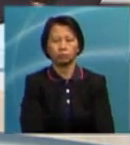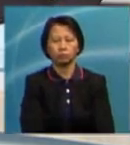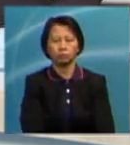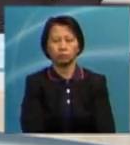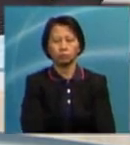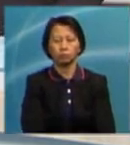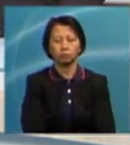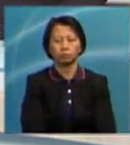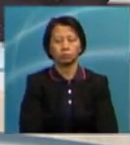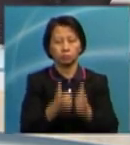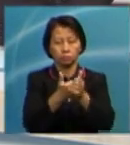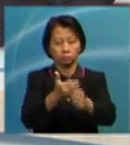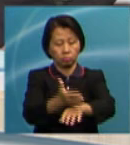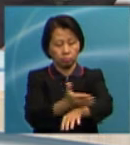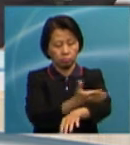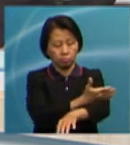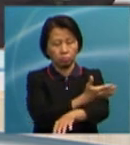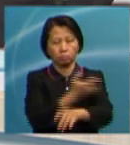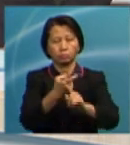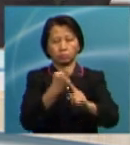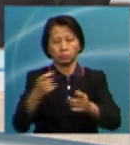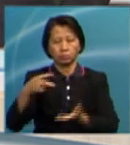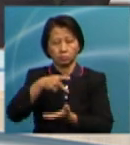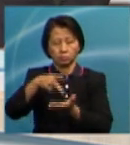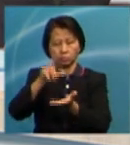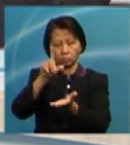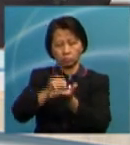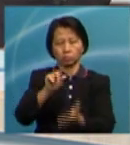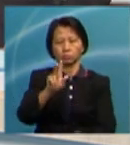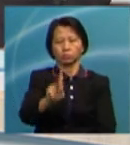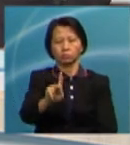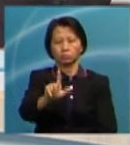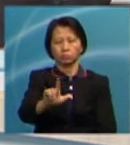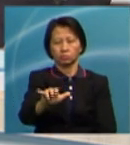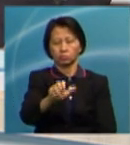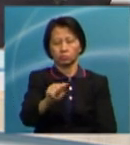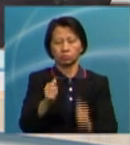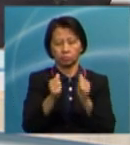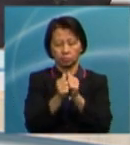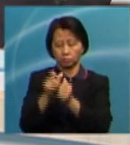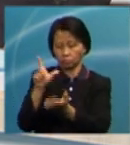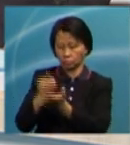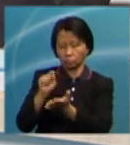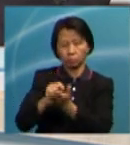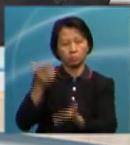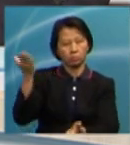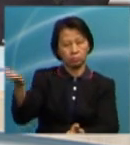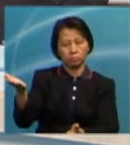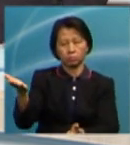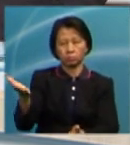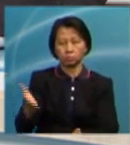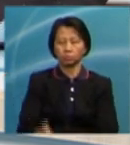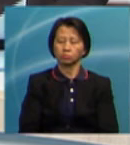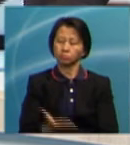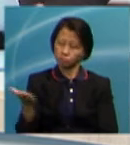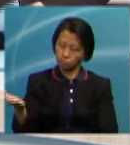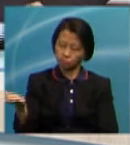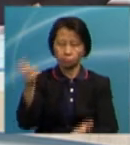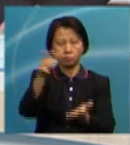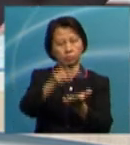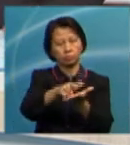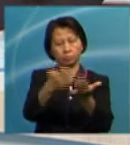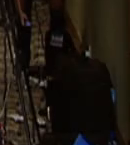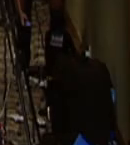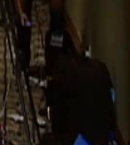dan untuk mengikuti perkembangan terkini dari pusat media k kita bersama Wawan shadila Abdul Malik Badil silakan dengan laporan